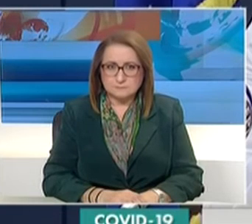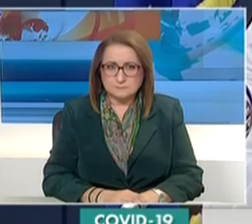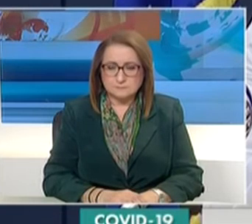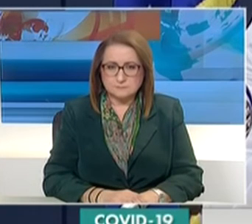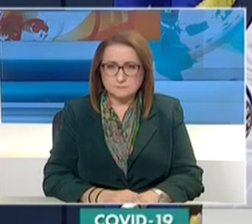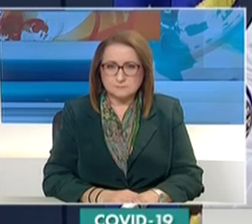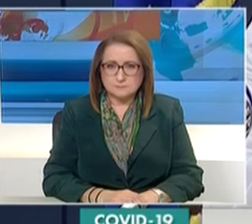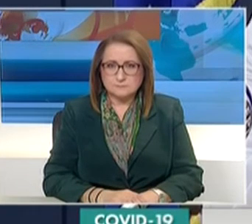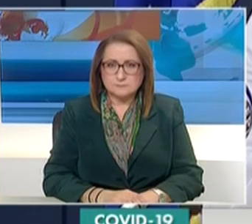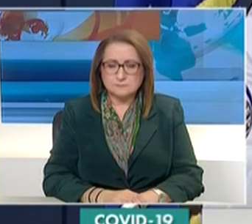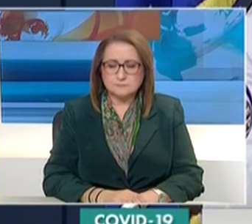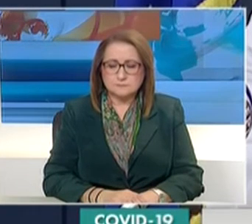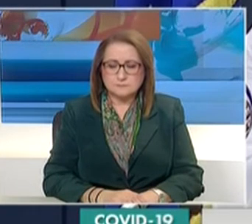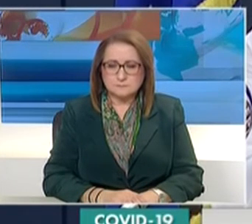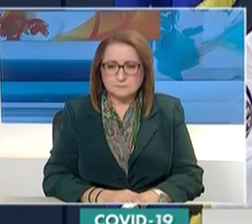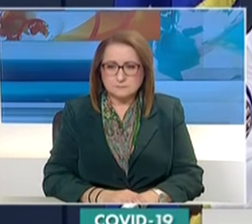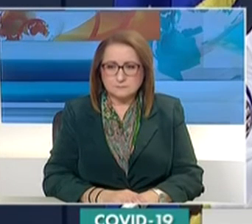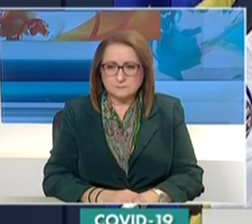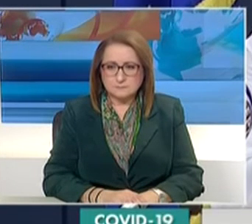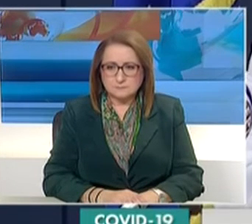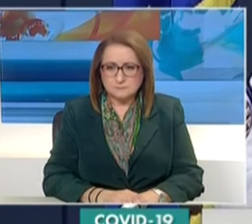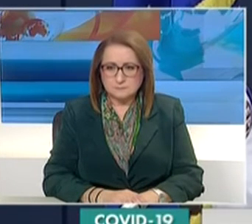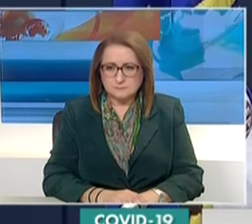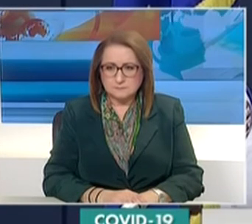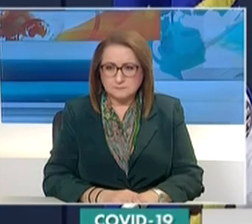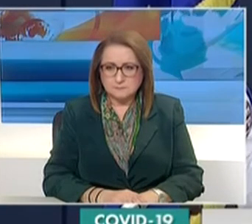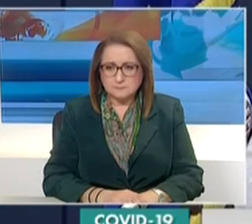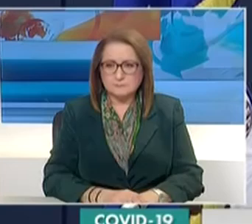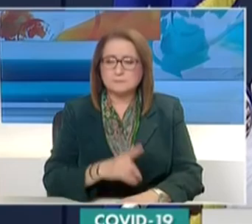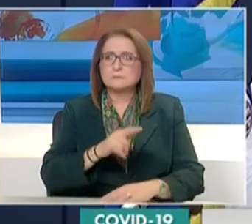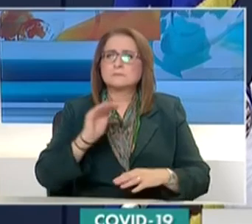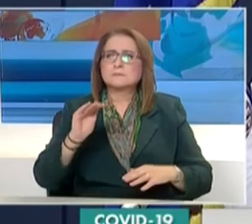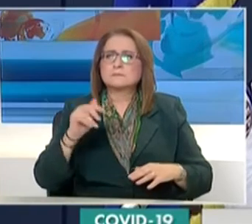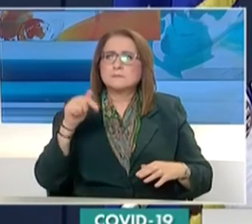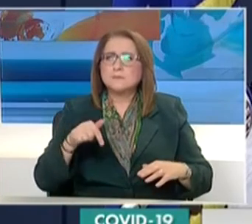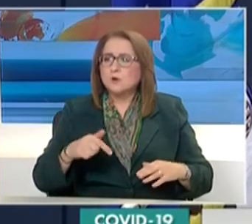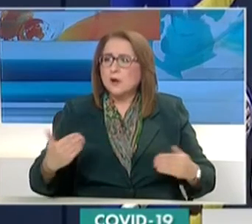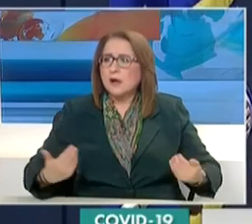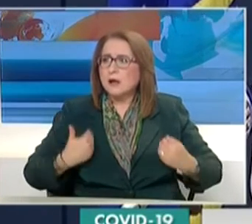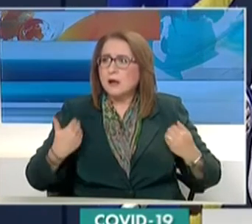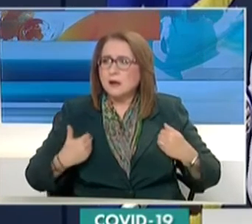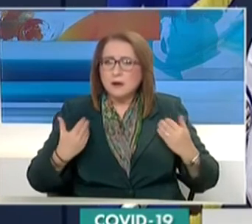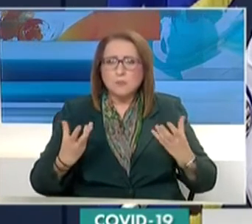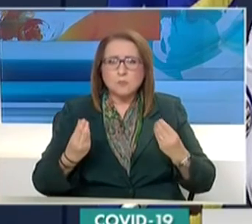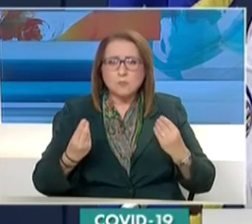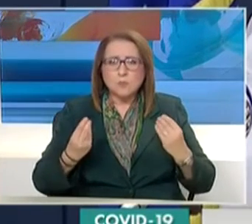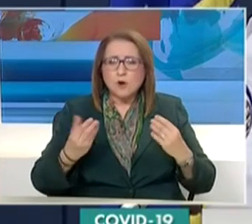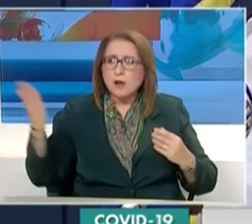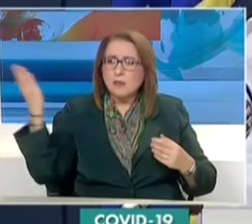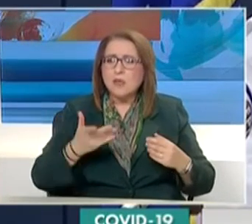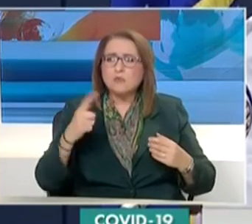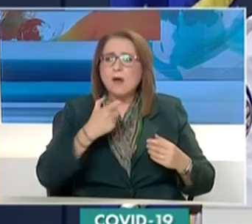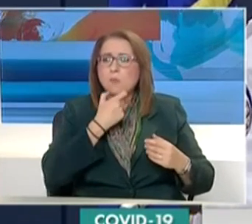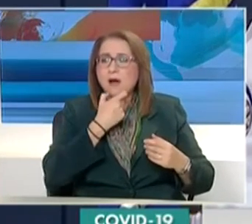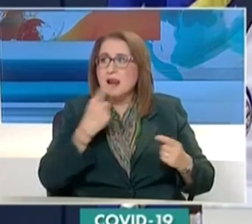Κύριε καθηγητά, επειδή αναφέρατε ότι έρχονται τώρα μεγάλες μάζες νέων ανθρώπων από χώρες ακόμη και από τη Βρετανία που εφαρμόζει